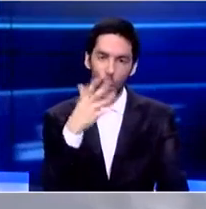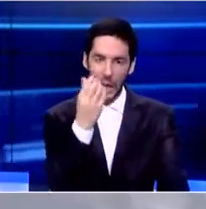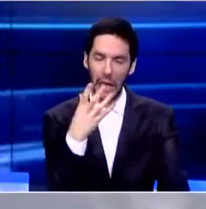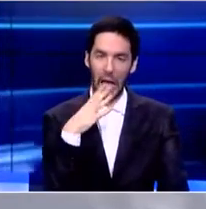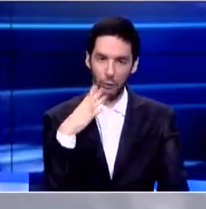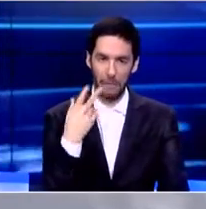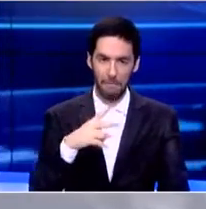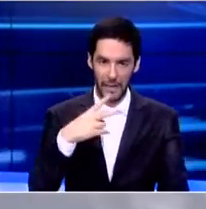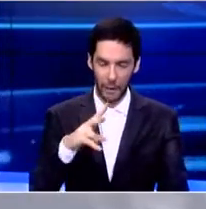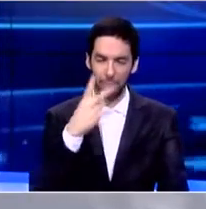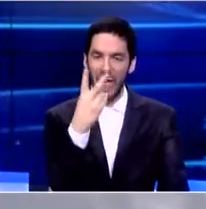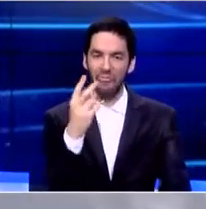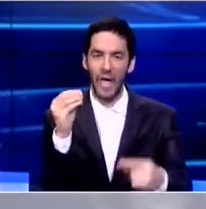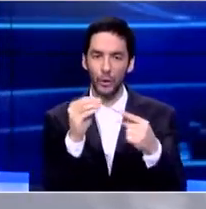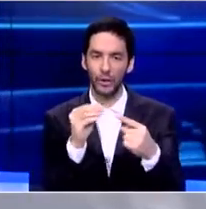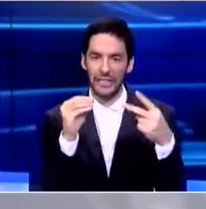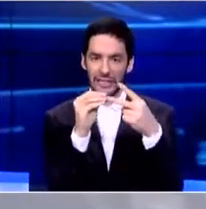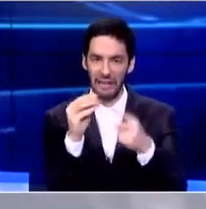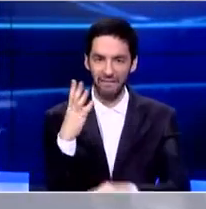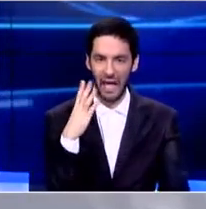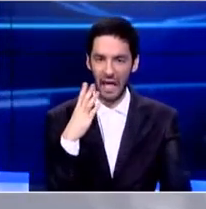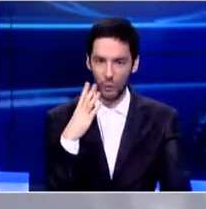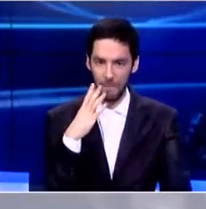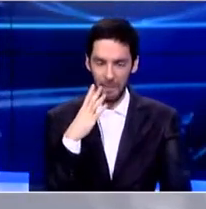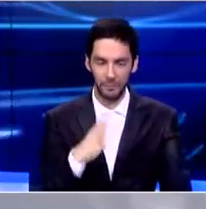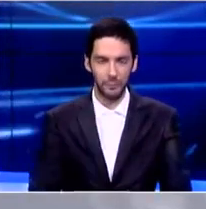αυτά τα 267 περιστατικά